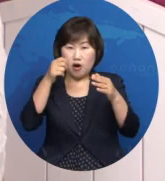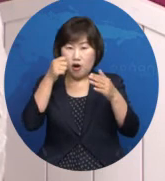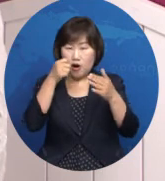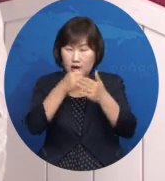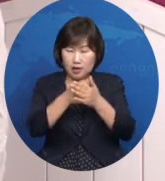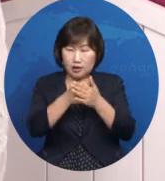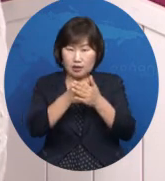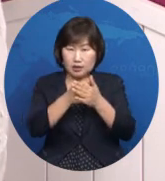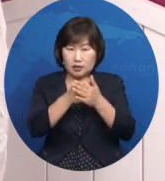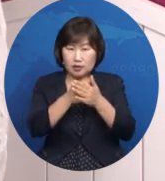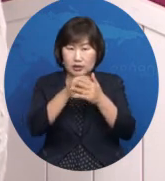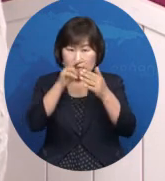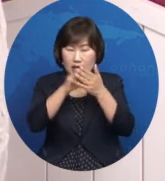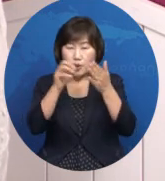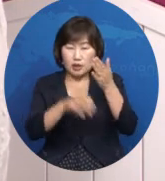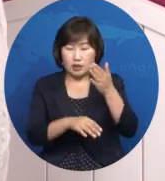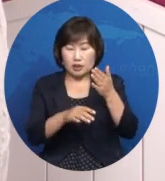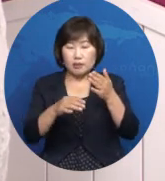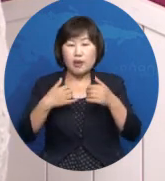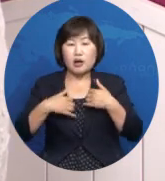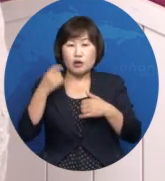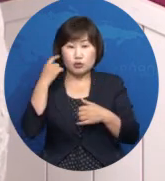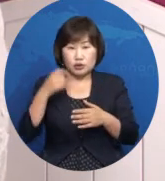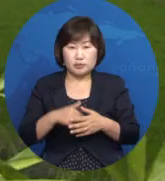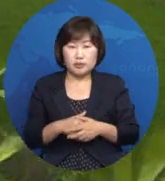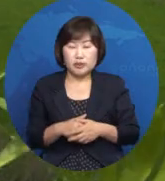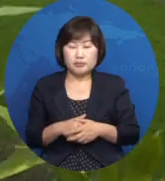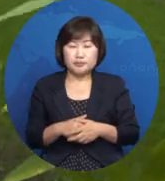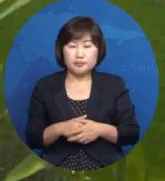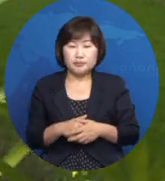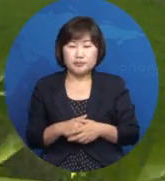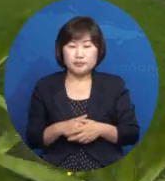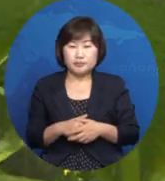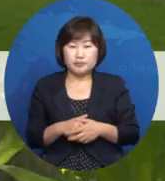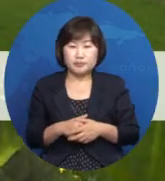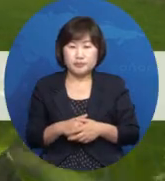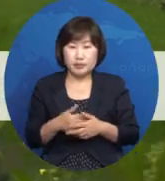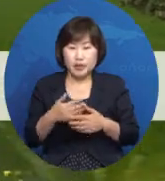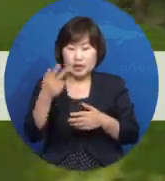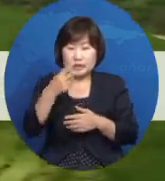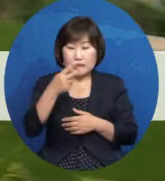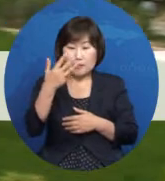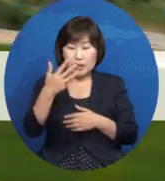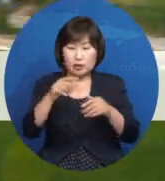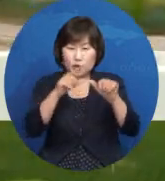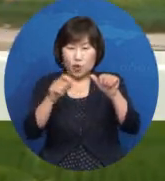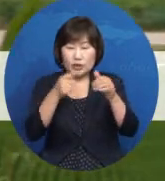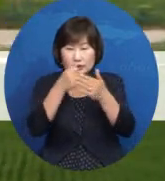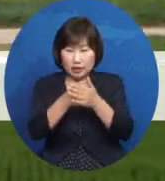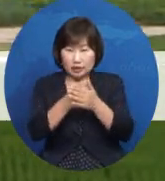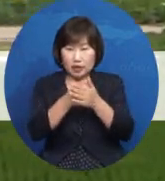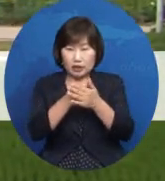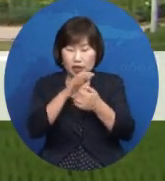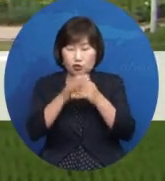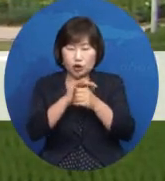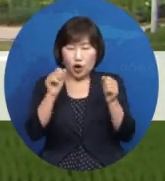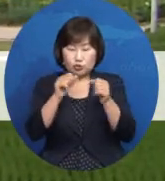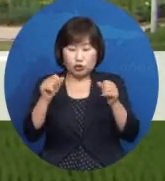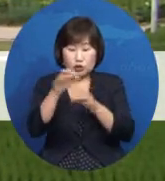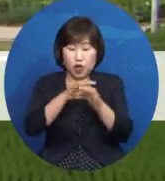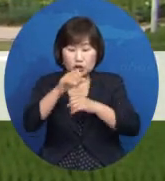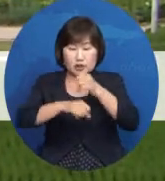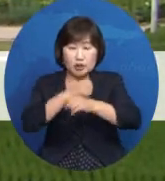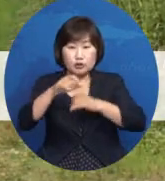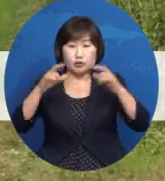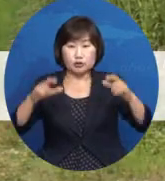대상에서 제외됐다는 반가운 소식입니다. 지난 2008년 5월 지정된 대구 경북